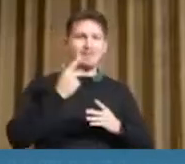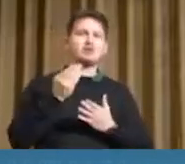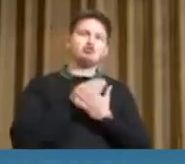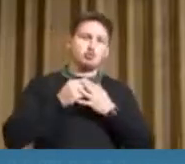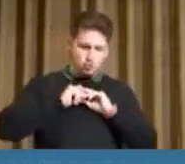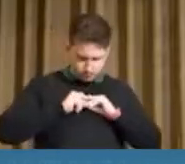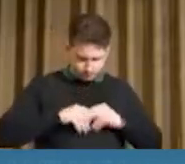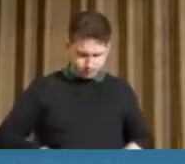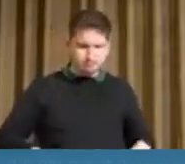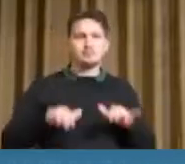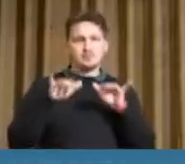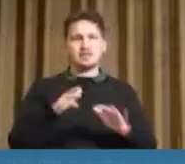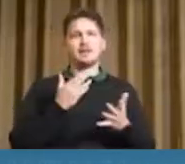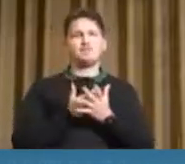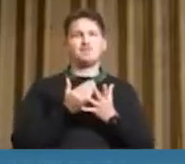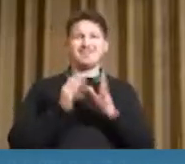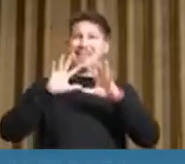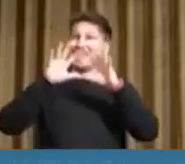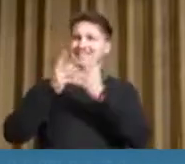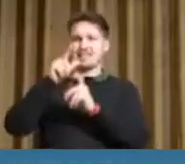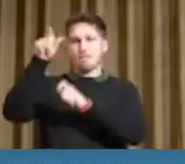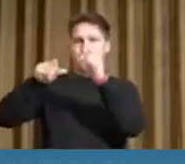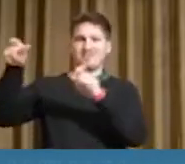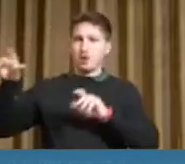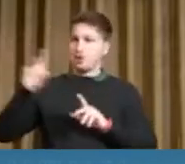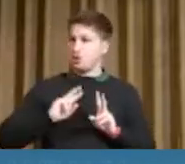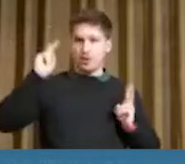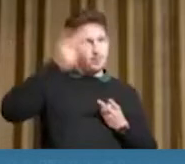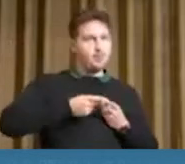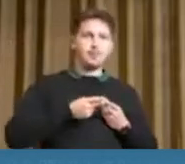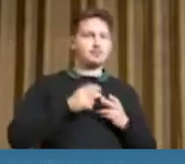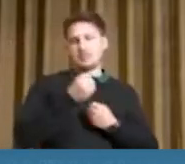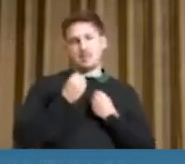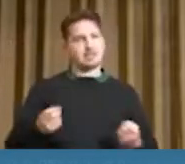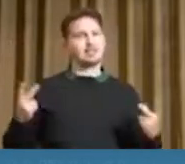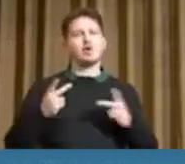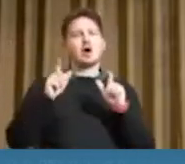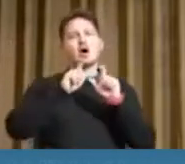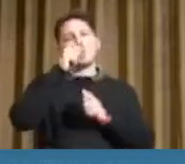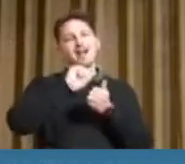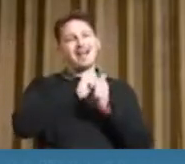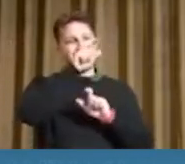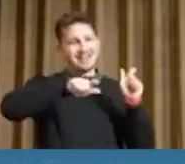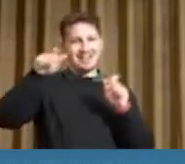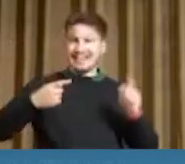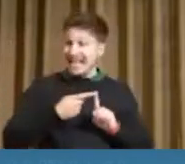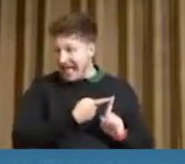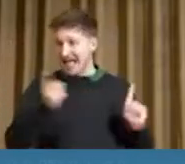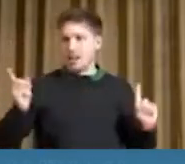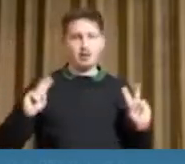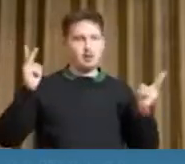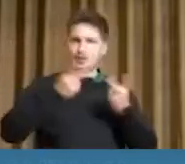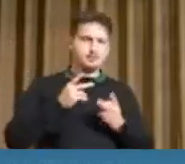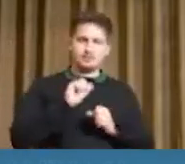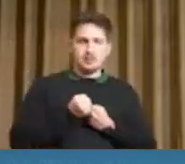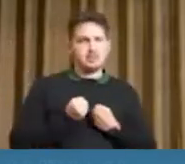dieser Datensatz nicht für die Gesamtbevölkerung beziehungsweise für die Gesamtgruppe aller Athleten repräsentativ ist, aber eben für die,